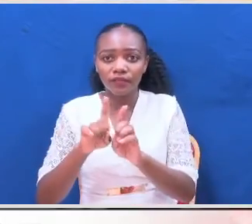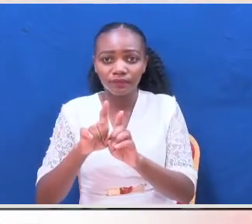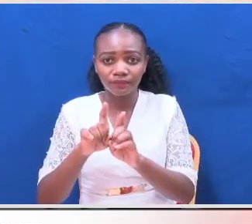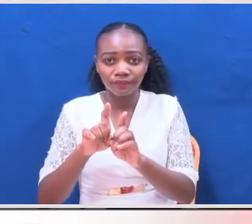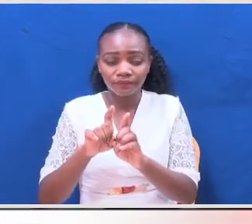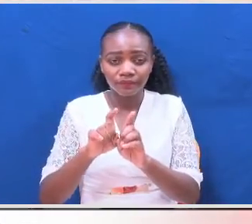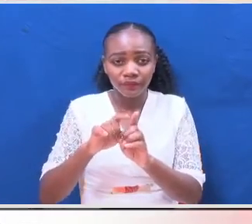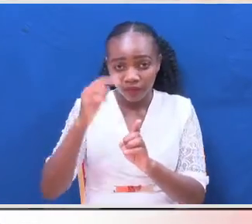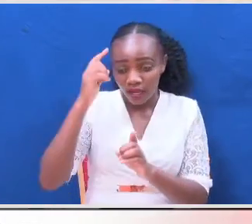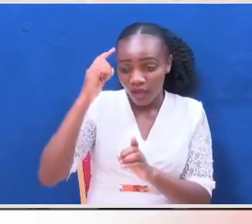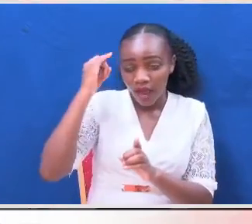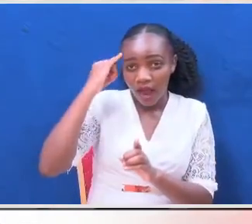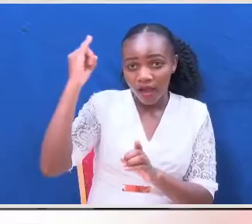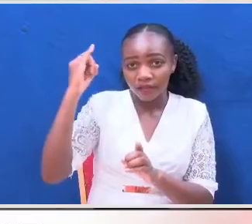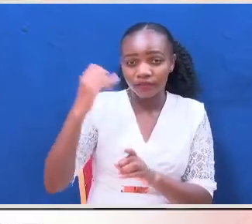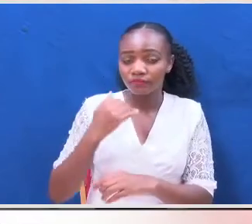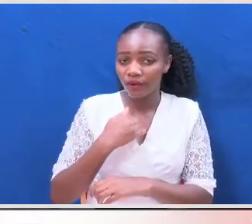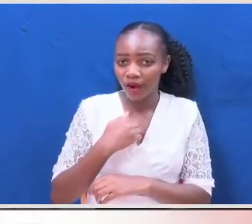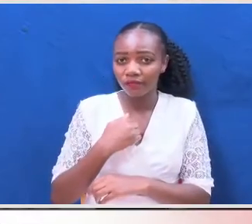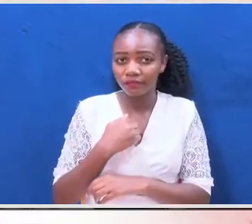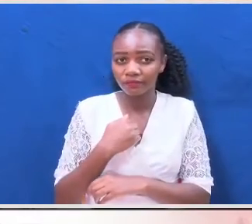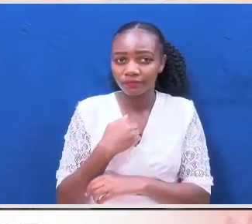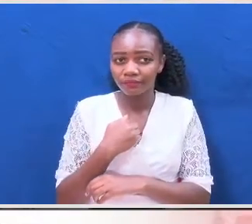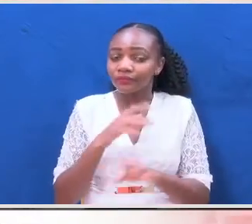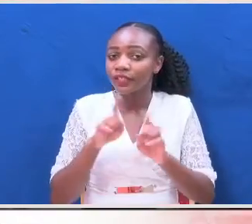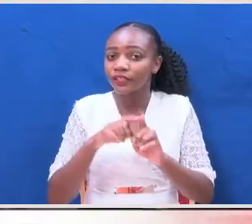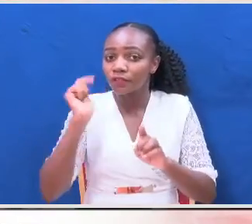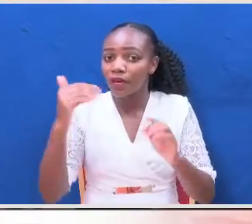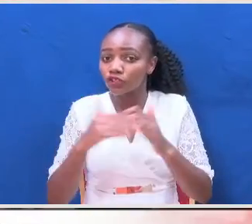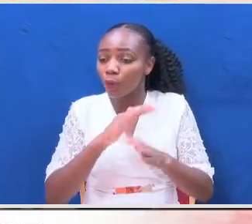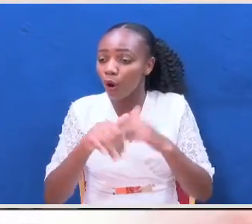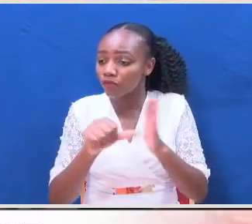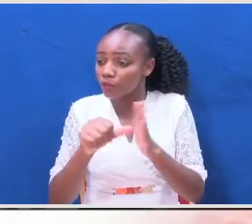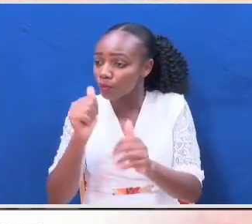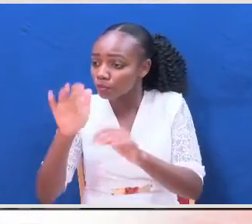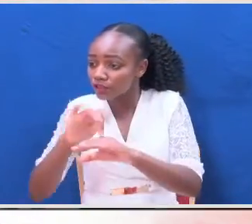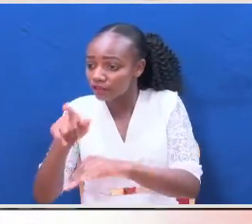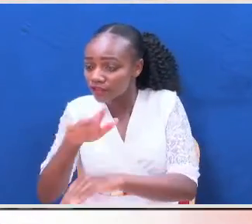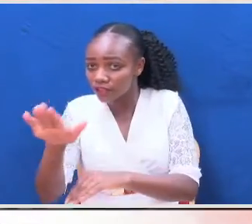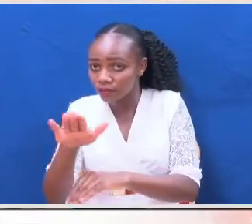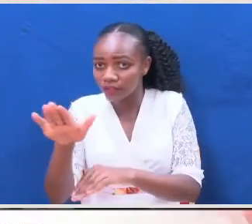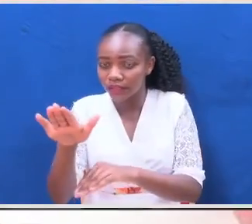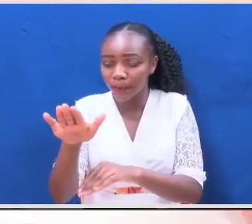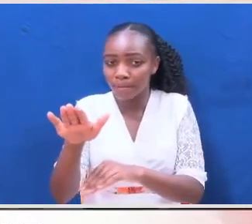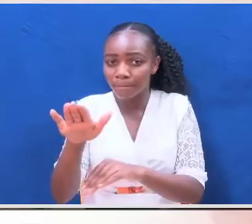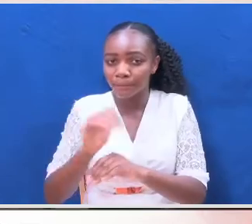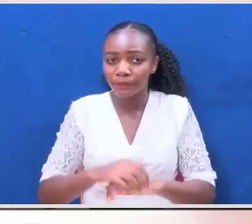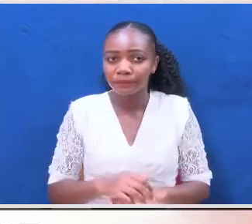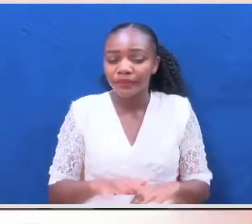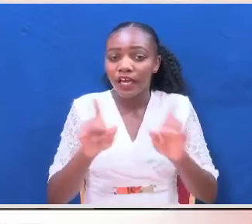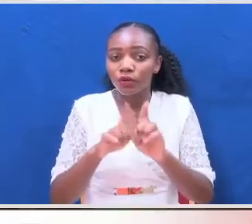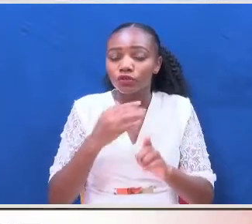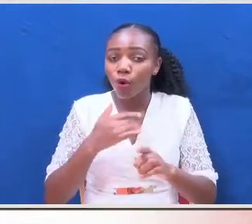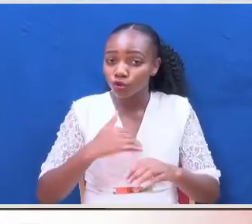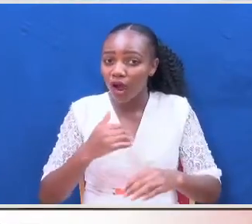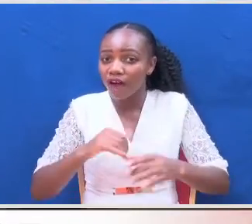rustling must come to an end within this term, and we were thinking of legislative and other interventions we could put into